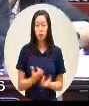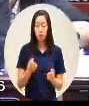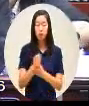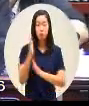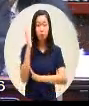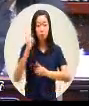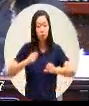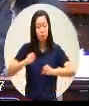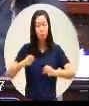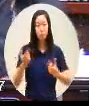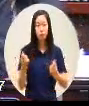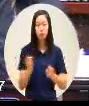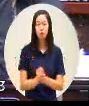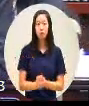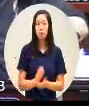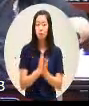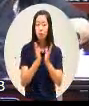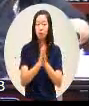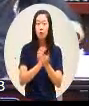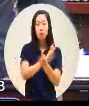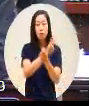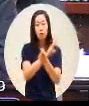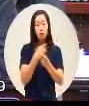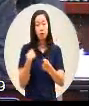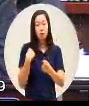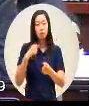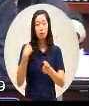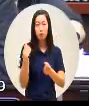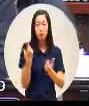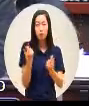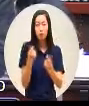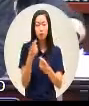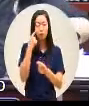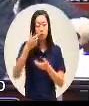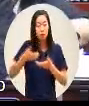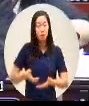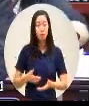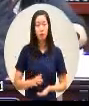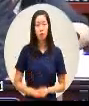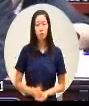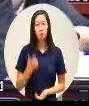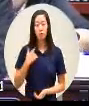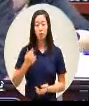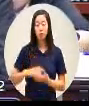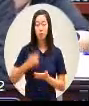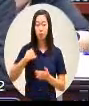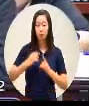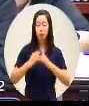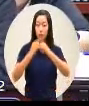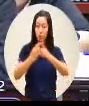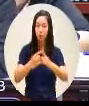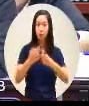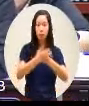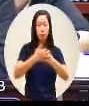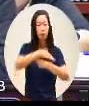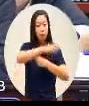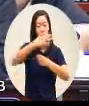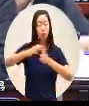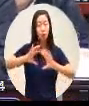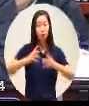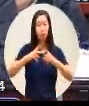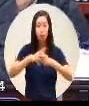下去，我们连茂林、连山林，他们都把英语当作重点。而且我去到宝山国小，我